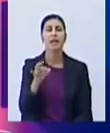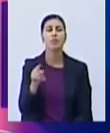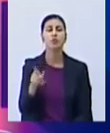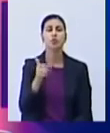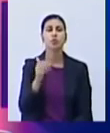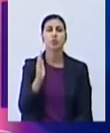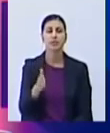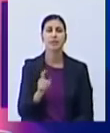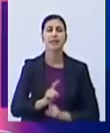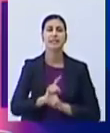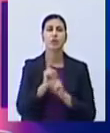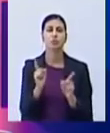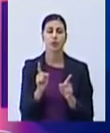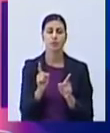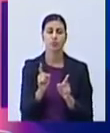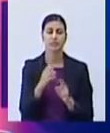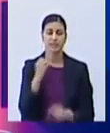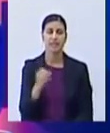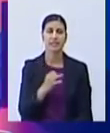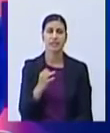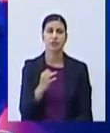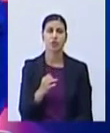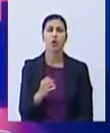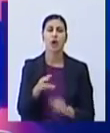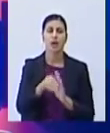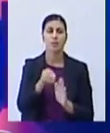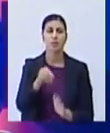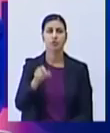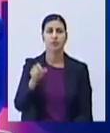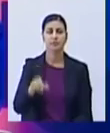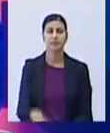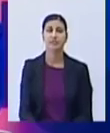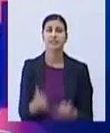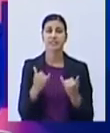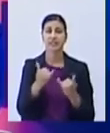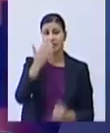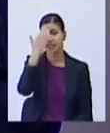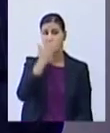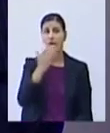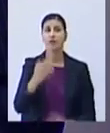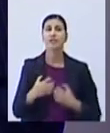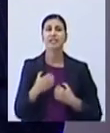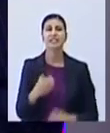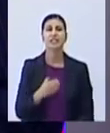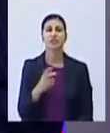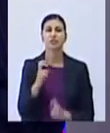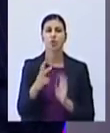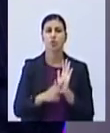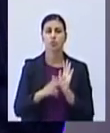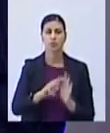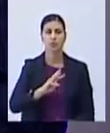მე შეთავაზებული განსაკუთრებული და საინტერესო პოტენციური ამოფრქვევა? დღევანდელი საყოველთაო დაზღვევა მოიცავს 80 მილიონს, თუ არ